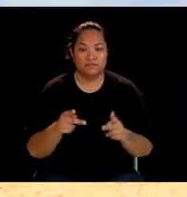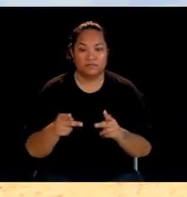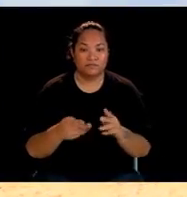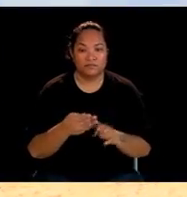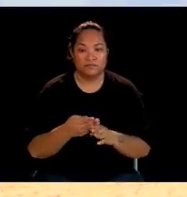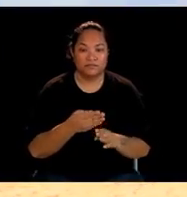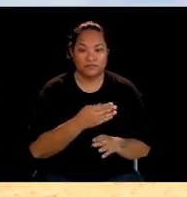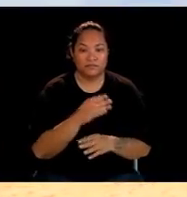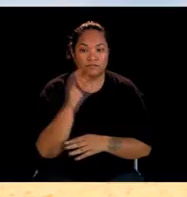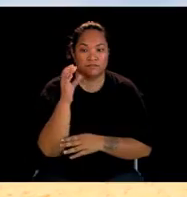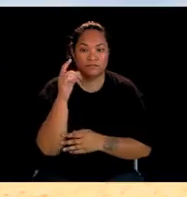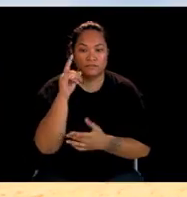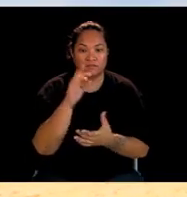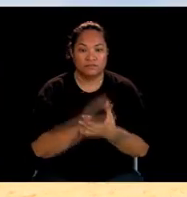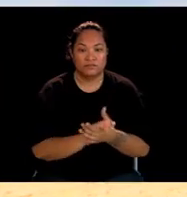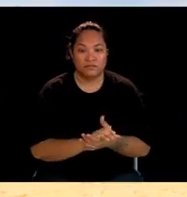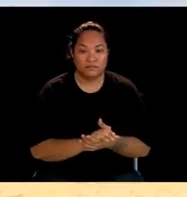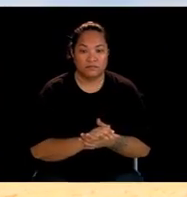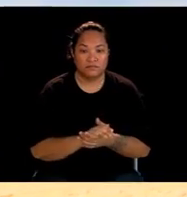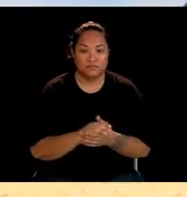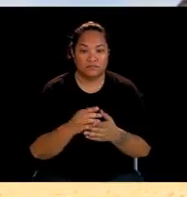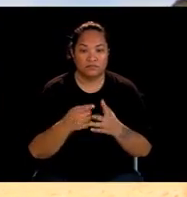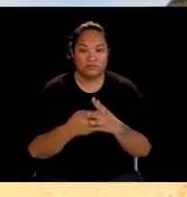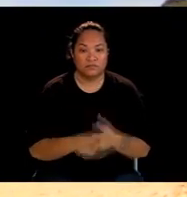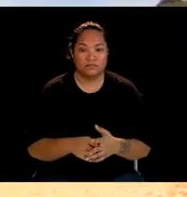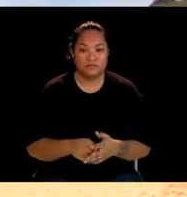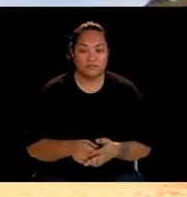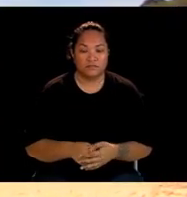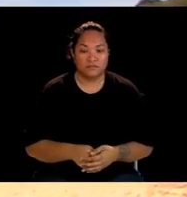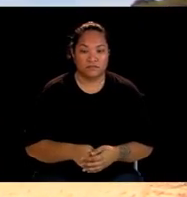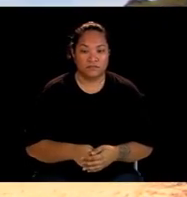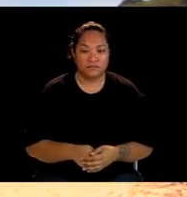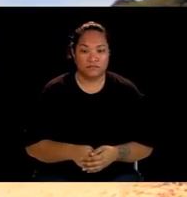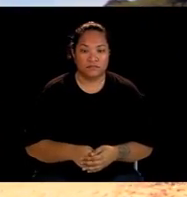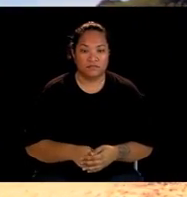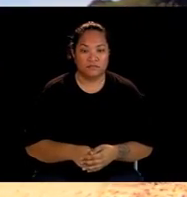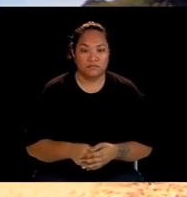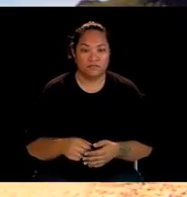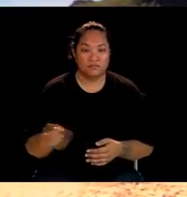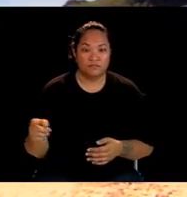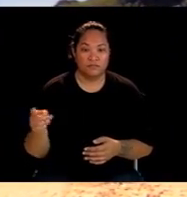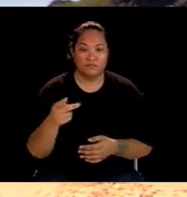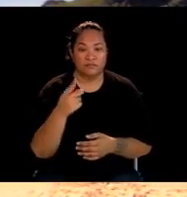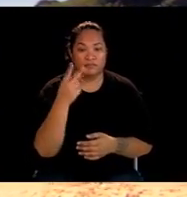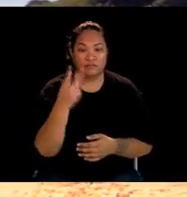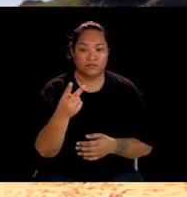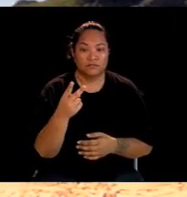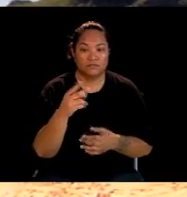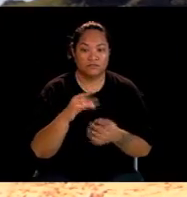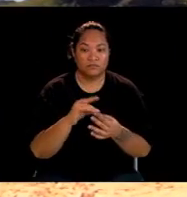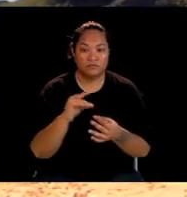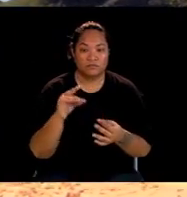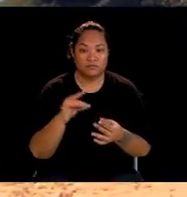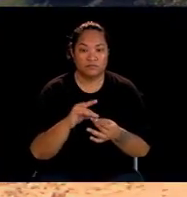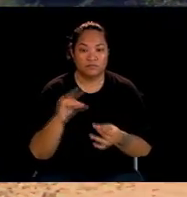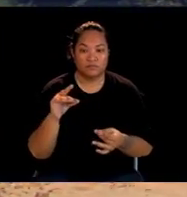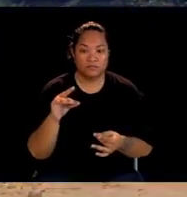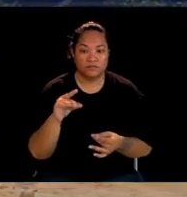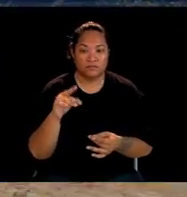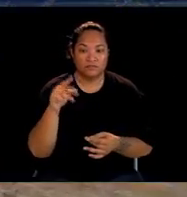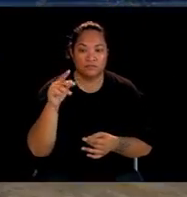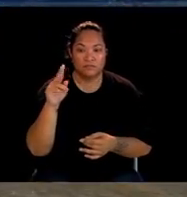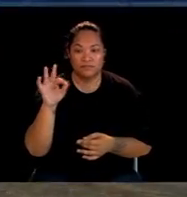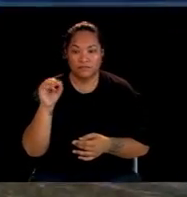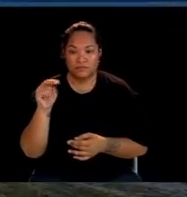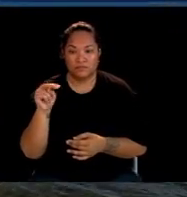Giihinenggi ni manawtaw mo na, mahonggi na giitinituhon guahahugwa na anitin tawtaw, sifo na